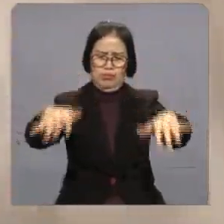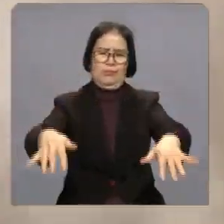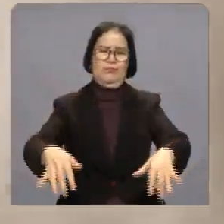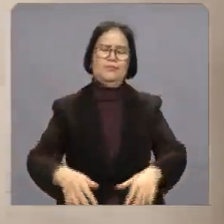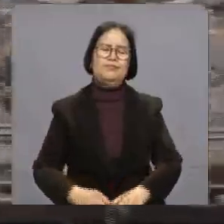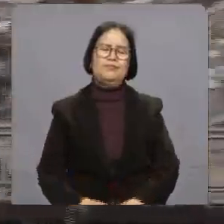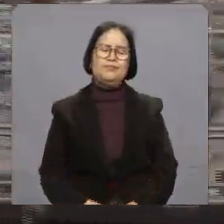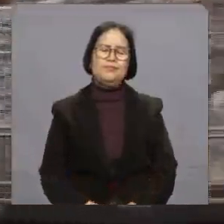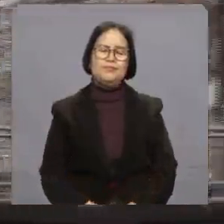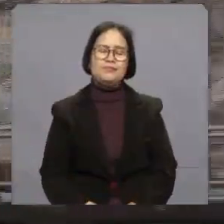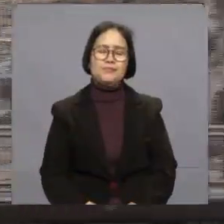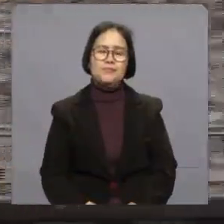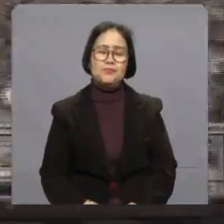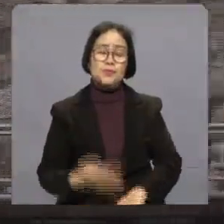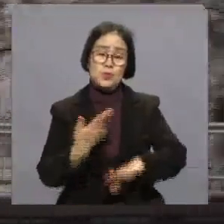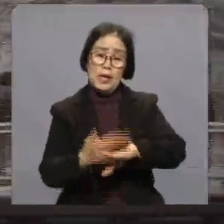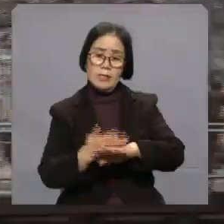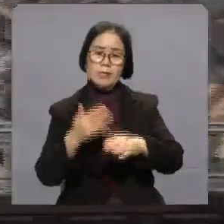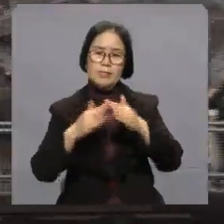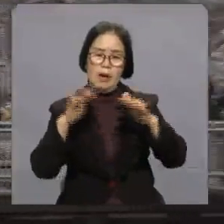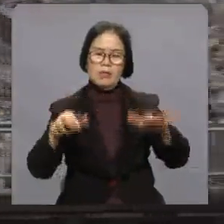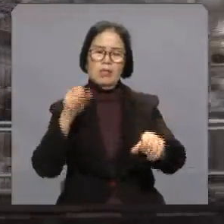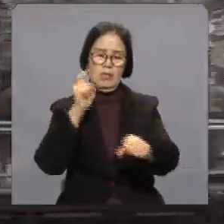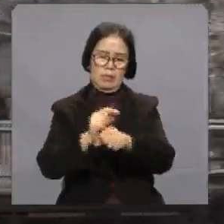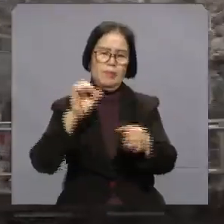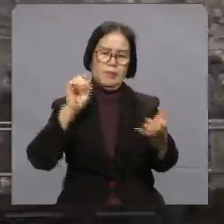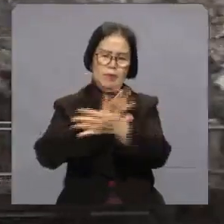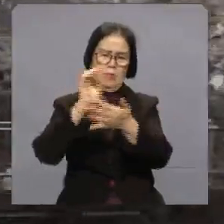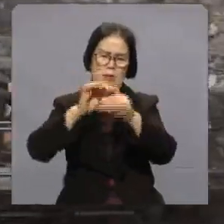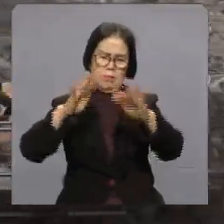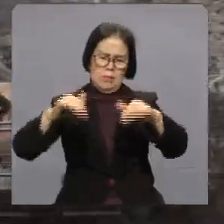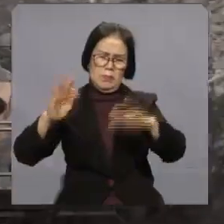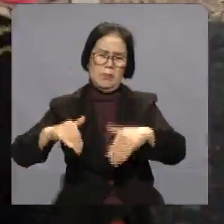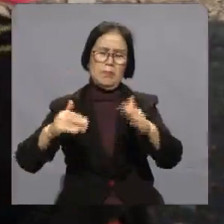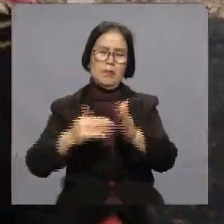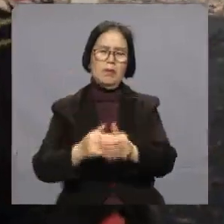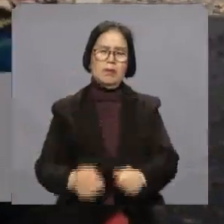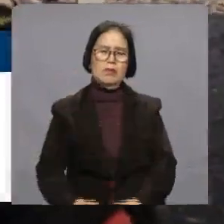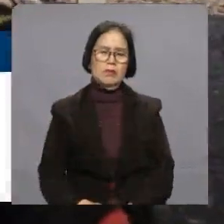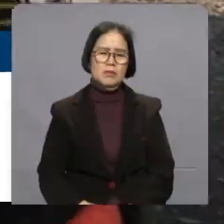뒤덮습니다. 또 다른 마을도 이미 쑥대밭이 됐습니다.